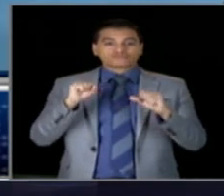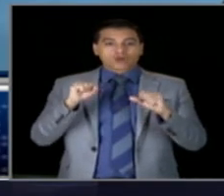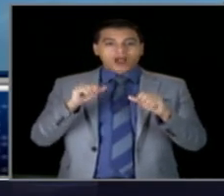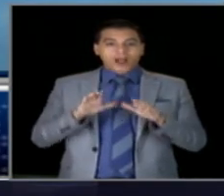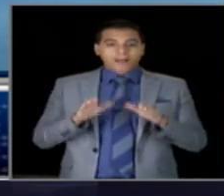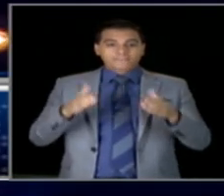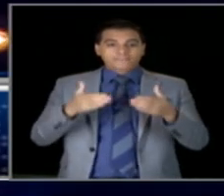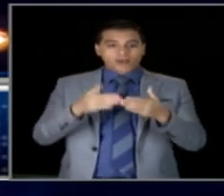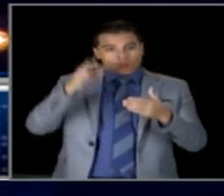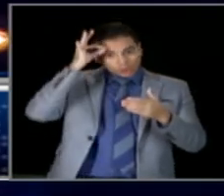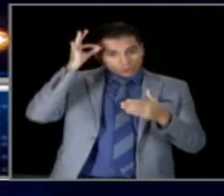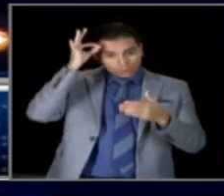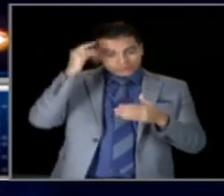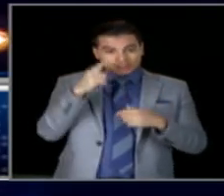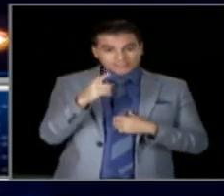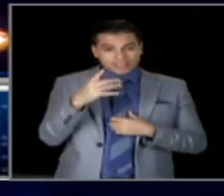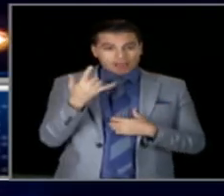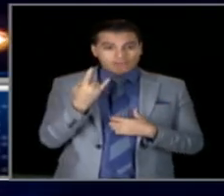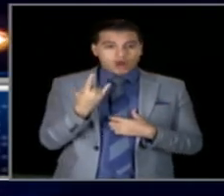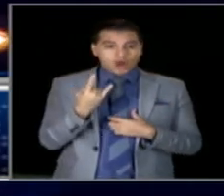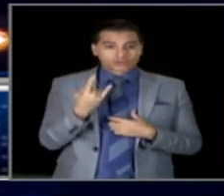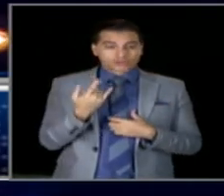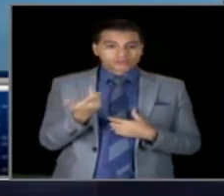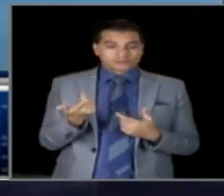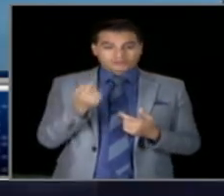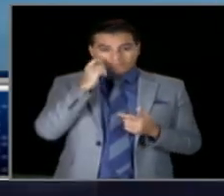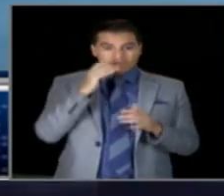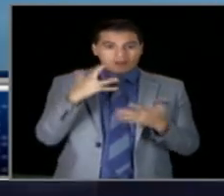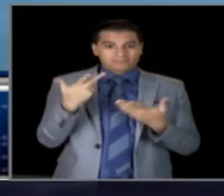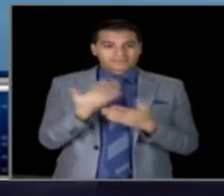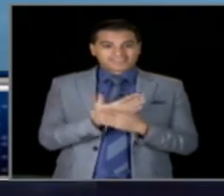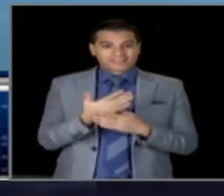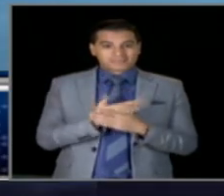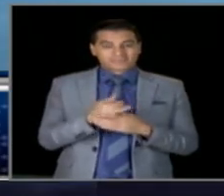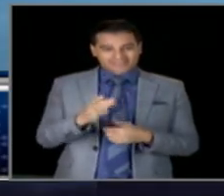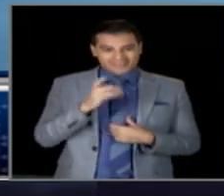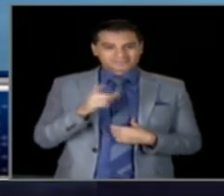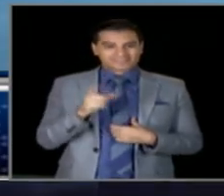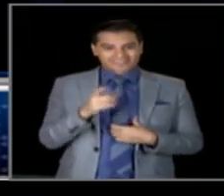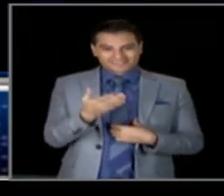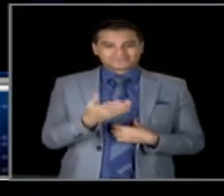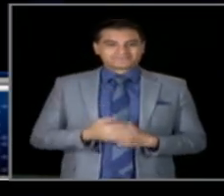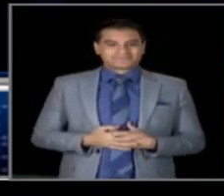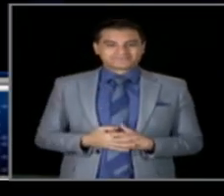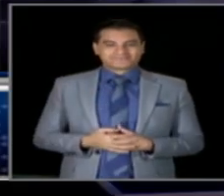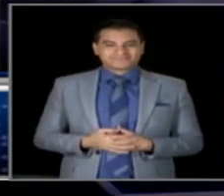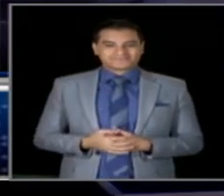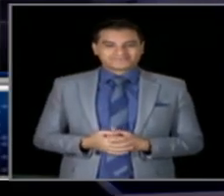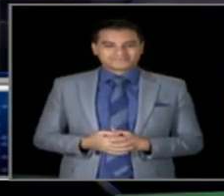تونس. تونس، عشر نقط مخطوطة كده ليه؟ إجابة صحيحة.